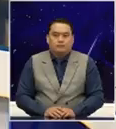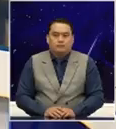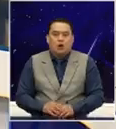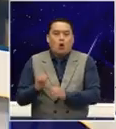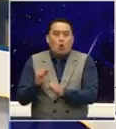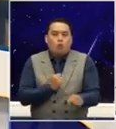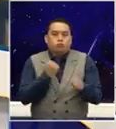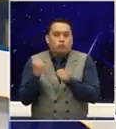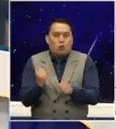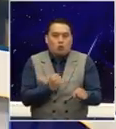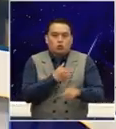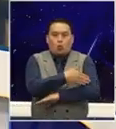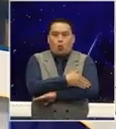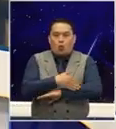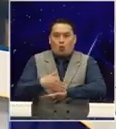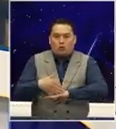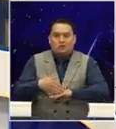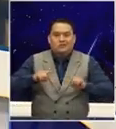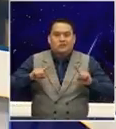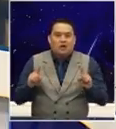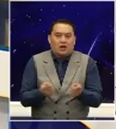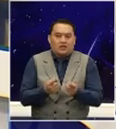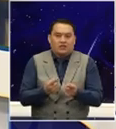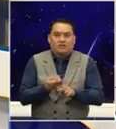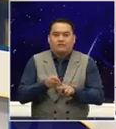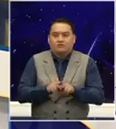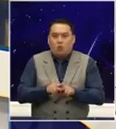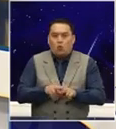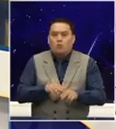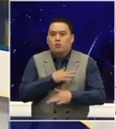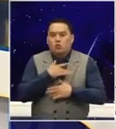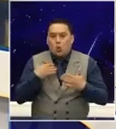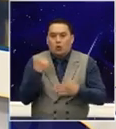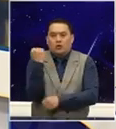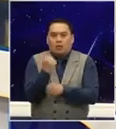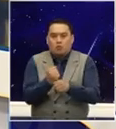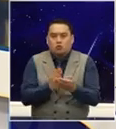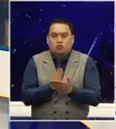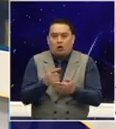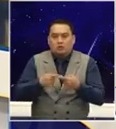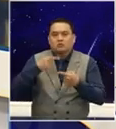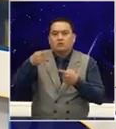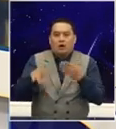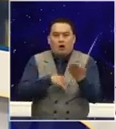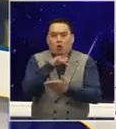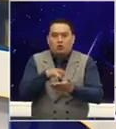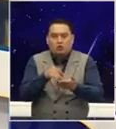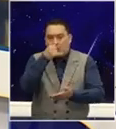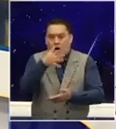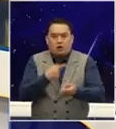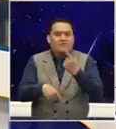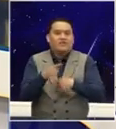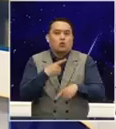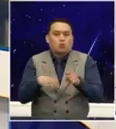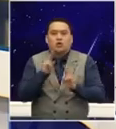Уборщиков улиц в столице стало почти на треть меньше. Из-за карантина многие работники, которые живут за городом, не смогли вернуться. Несмотря